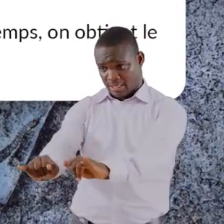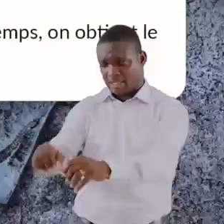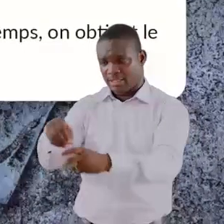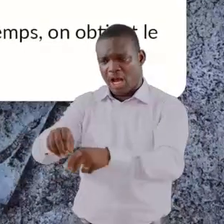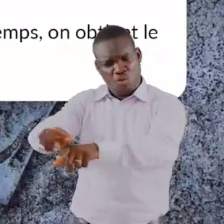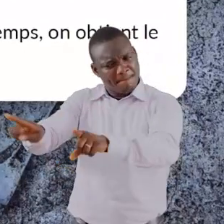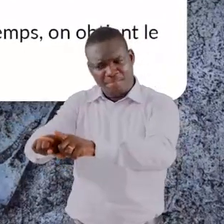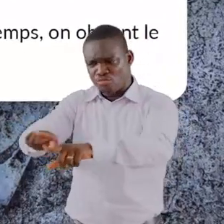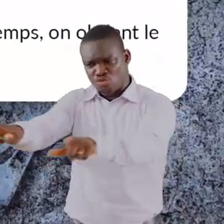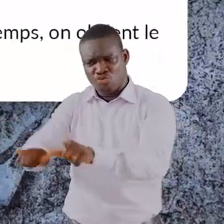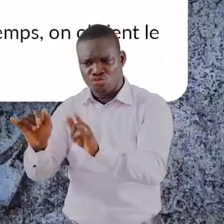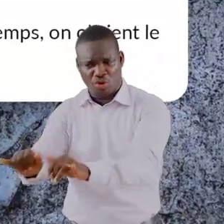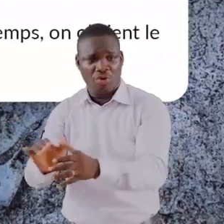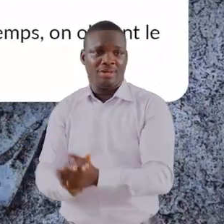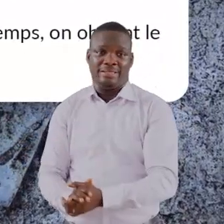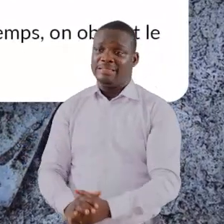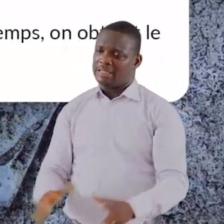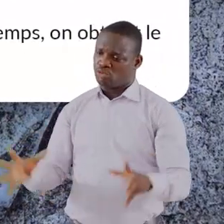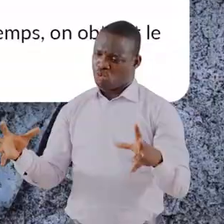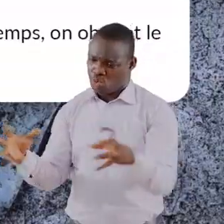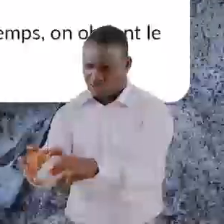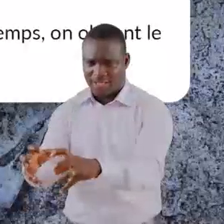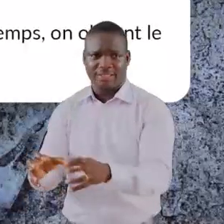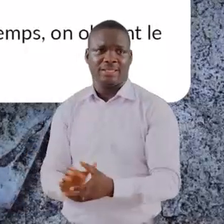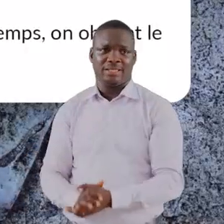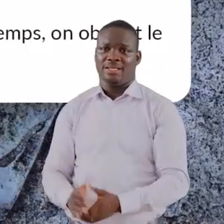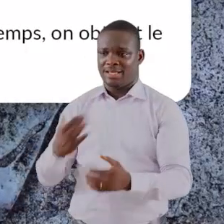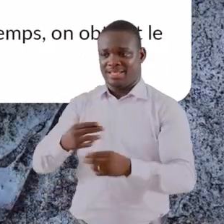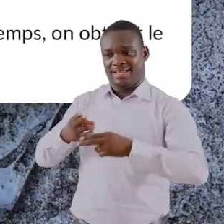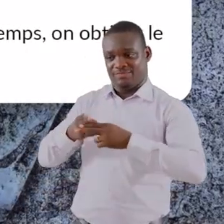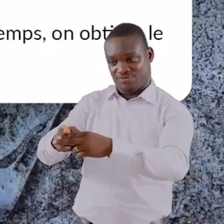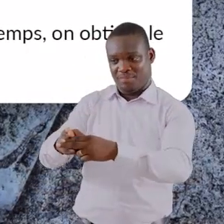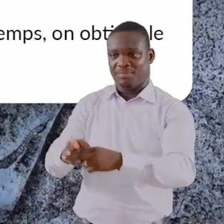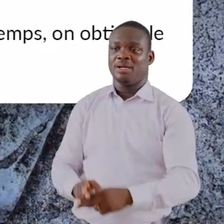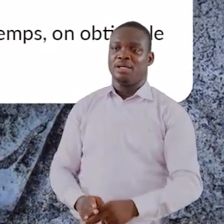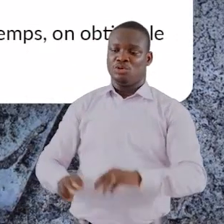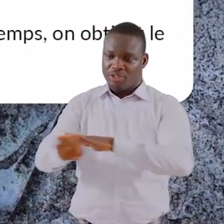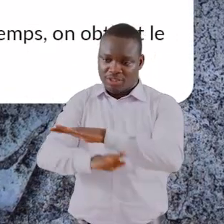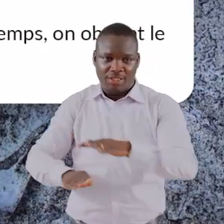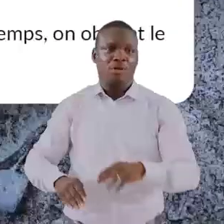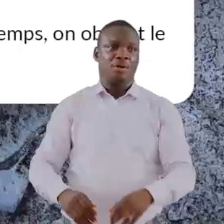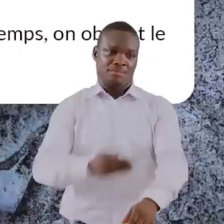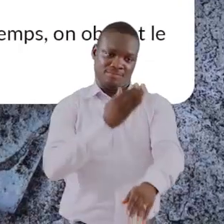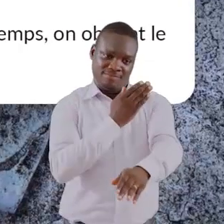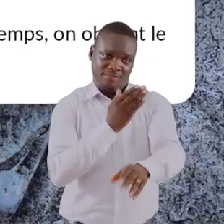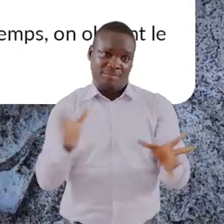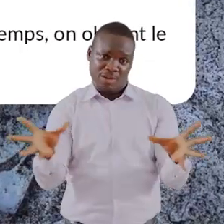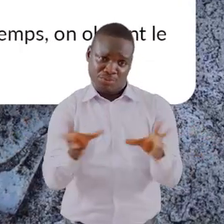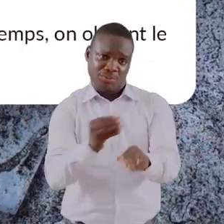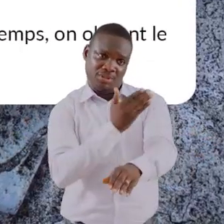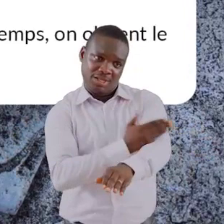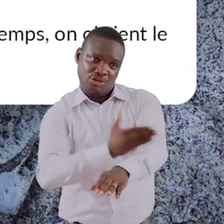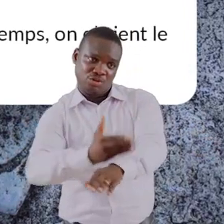lieu-là, se concentrer et donner le gîte d'altération. Pour le